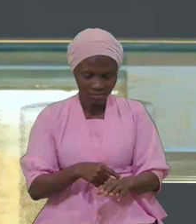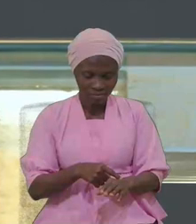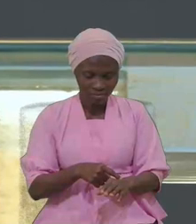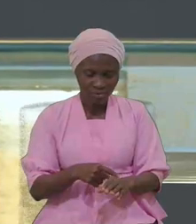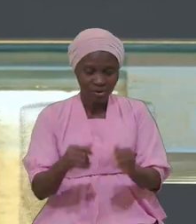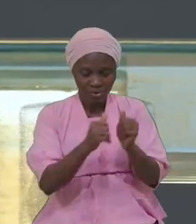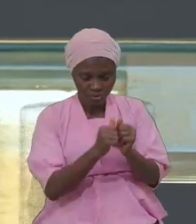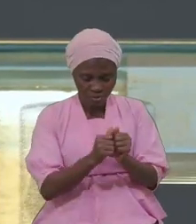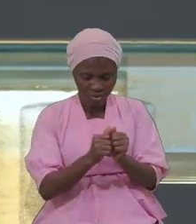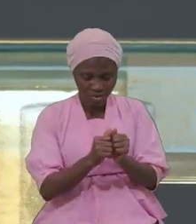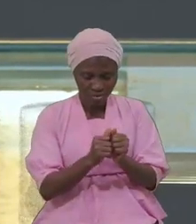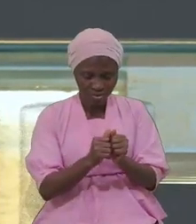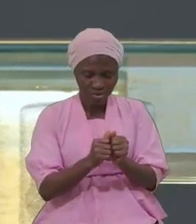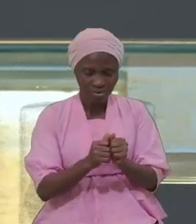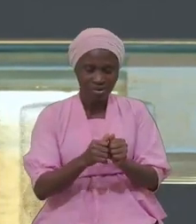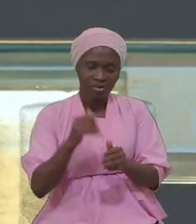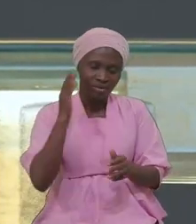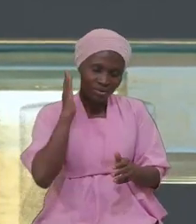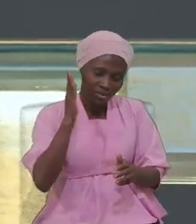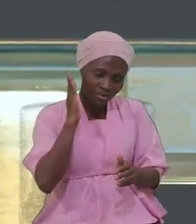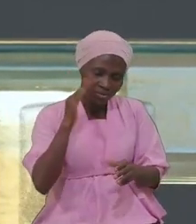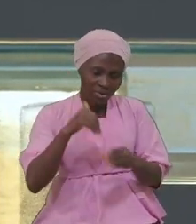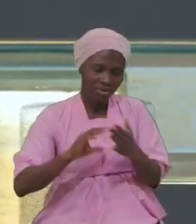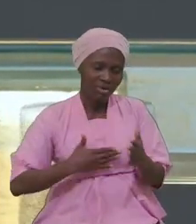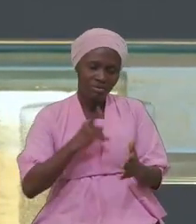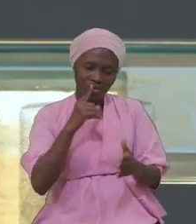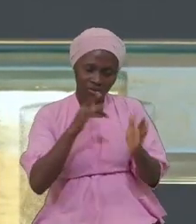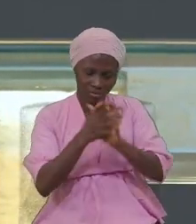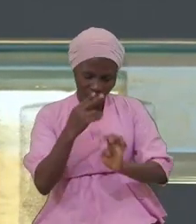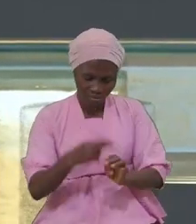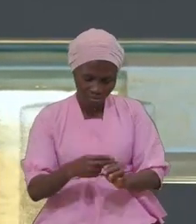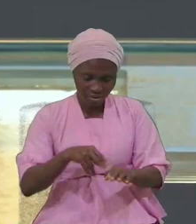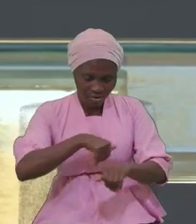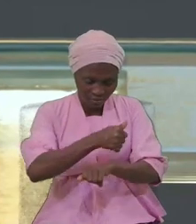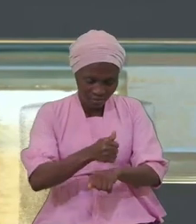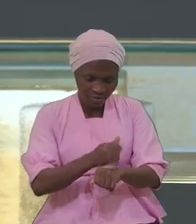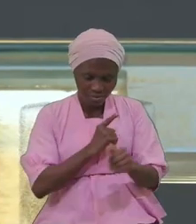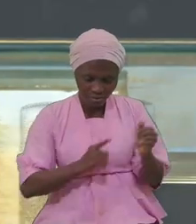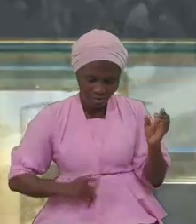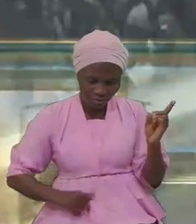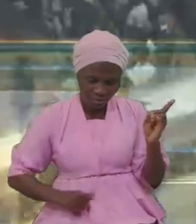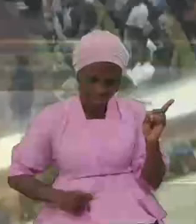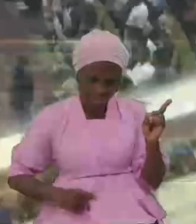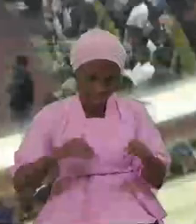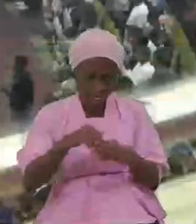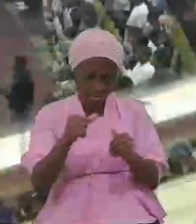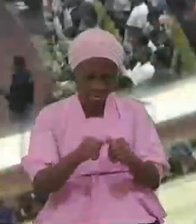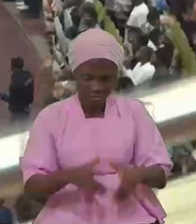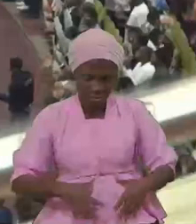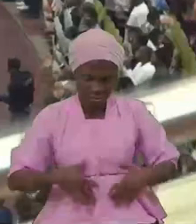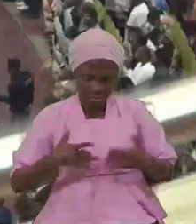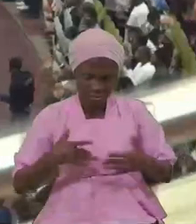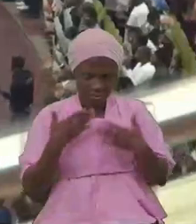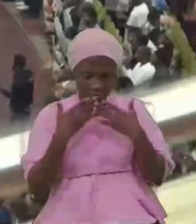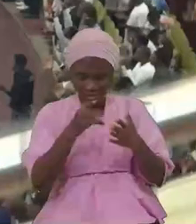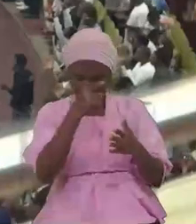des témoignages dans notre bouche. Confirme cela dans chaque vie. Nous te disons merci parce que notre